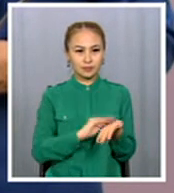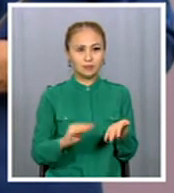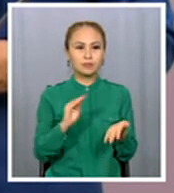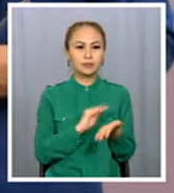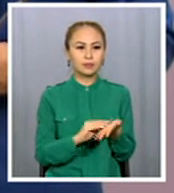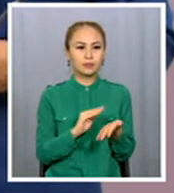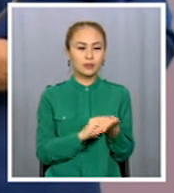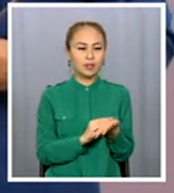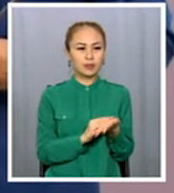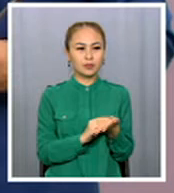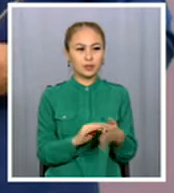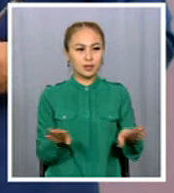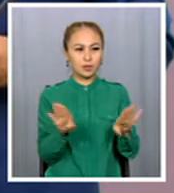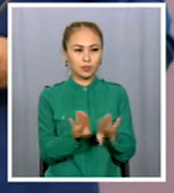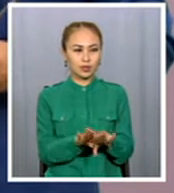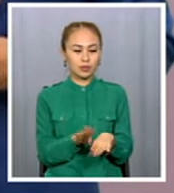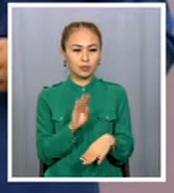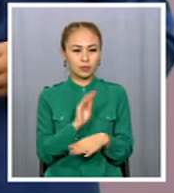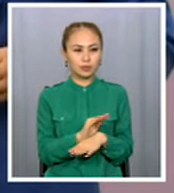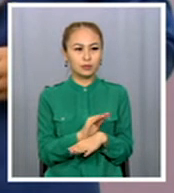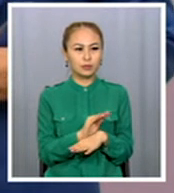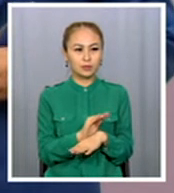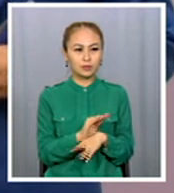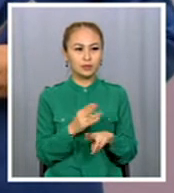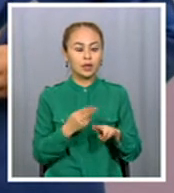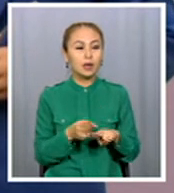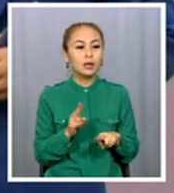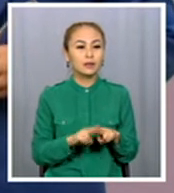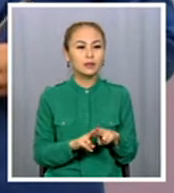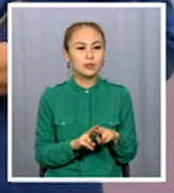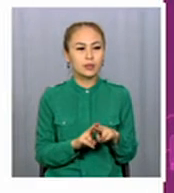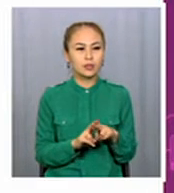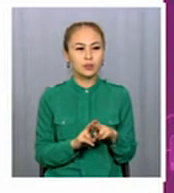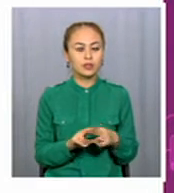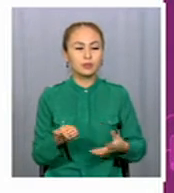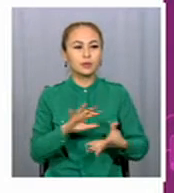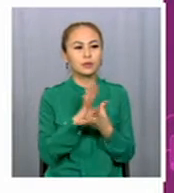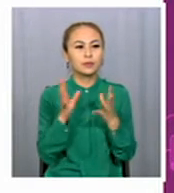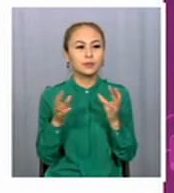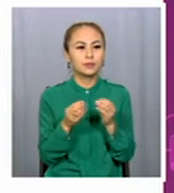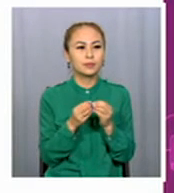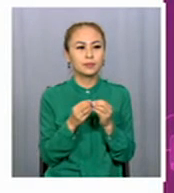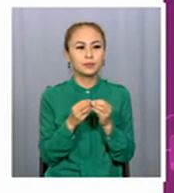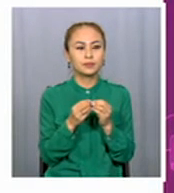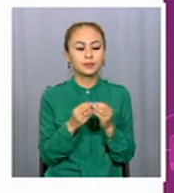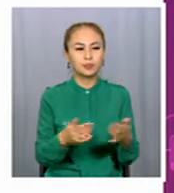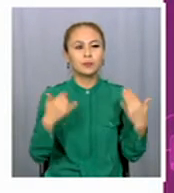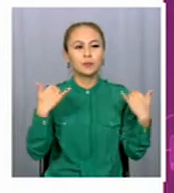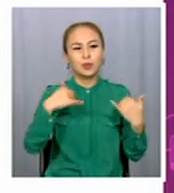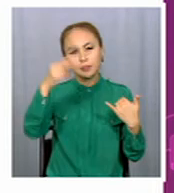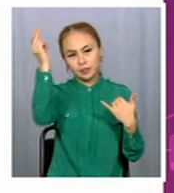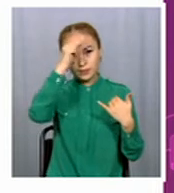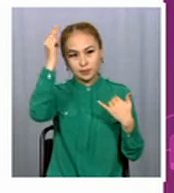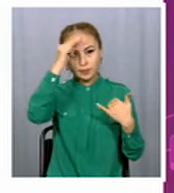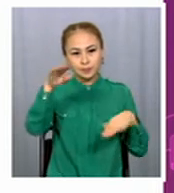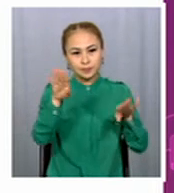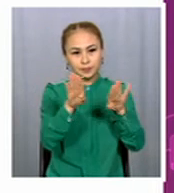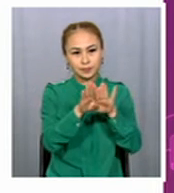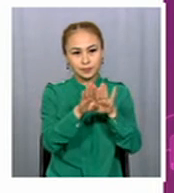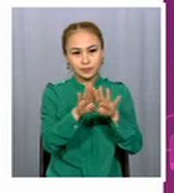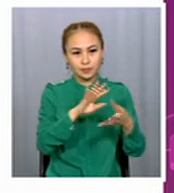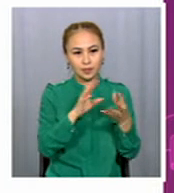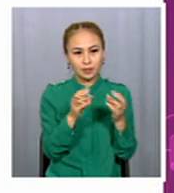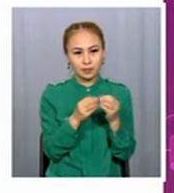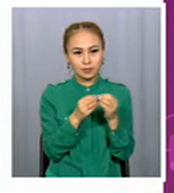дұрыс жазасыңдар. Сөздегі буын санын анықтайсыңдар. Балалар, сабағымызды жұмбақ шешумен